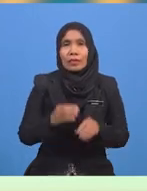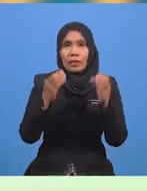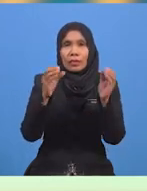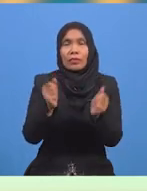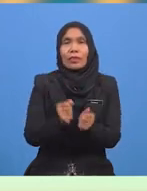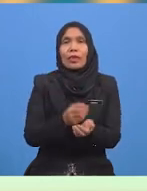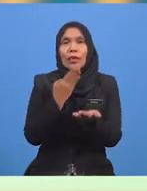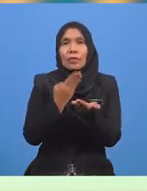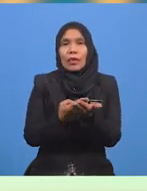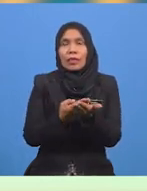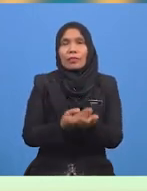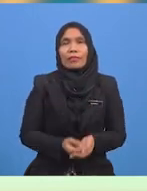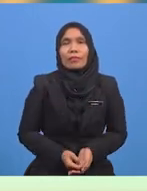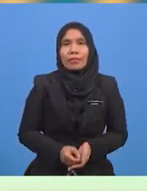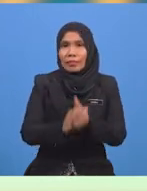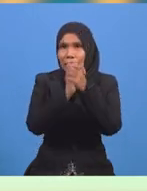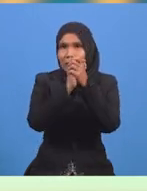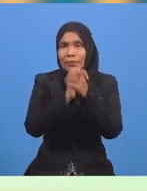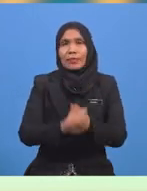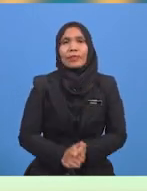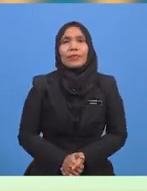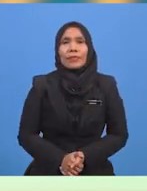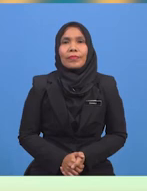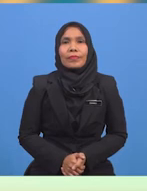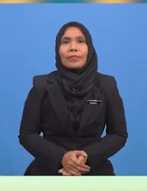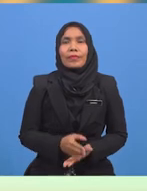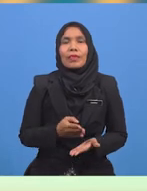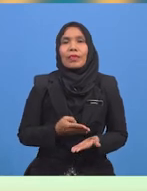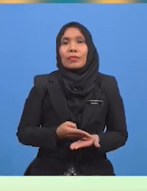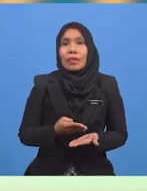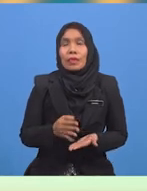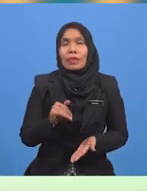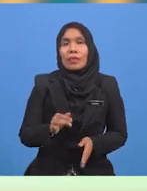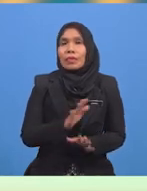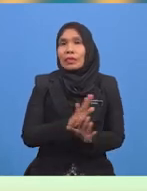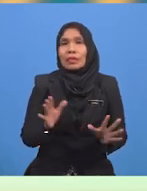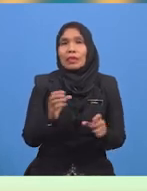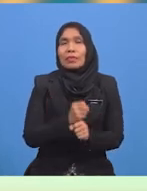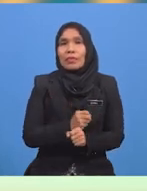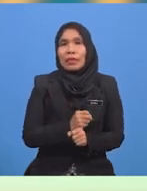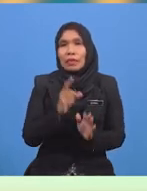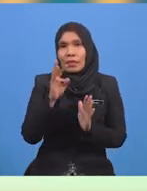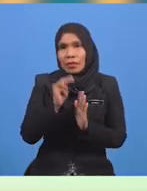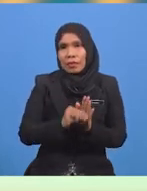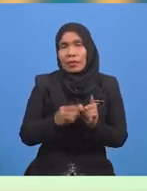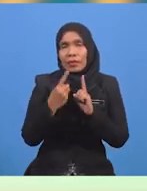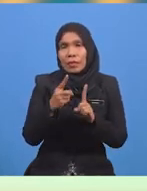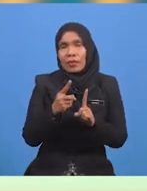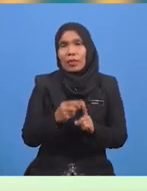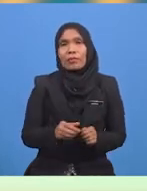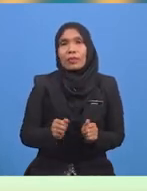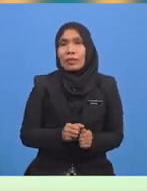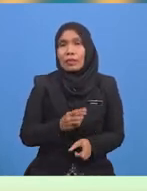Tahniah diucapkan. Bagi yang tidak dapat menjawab dengan tepat, cuba jawab sekali lagi